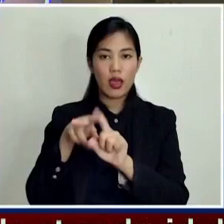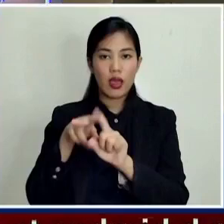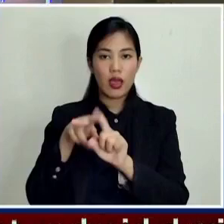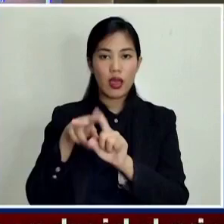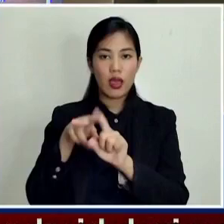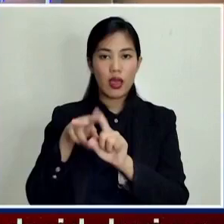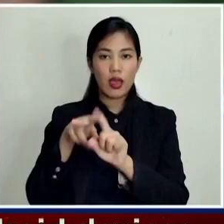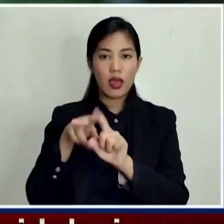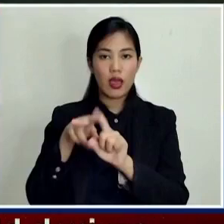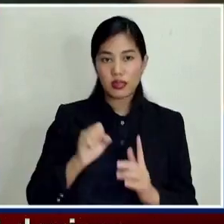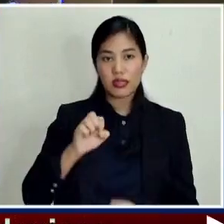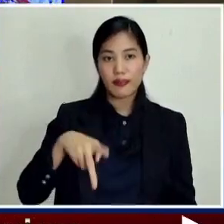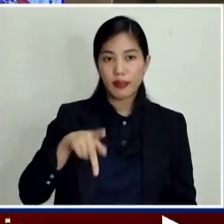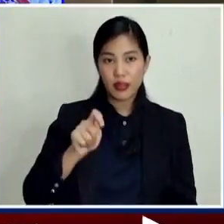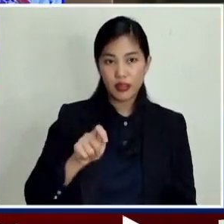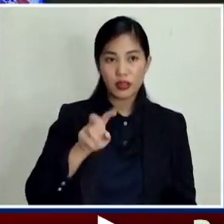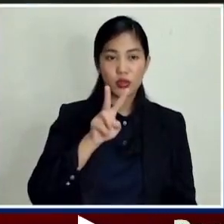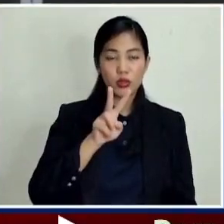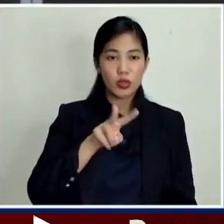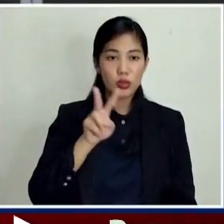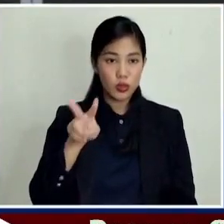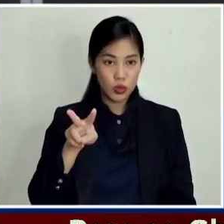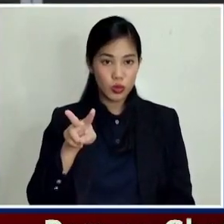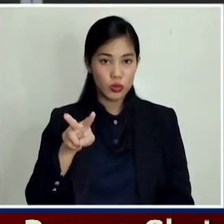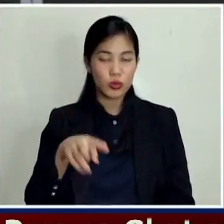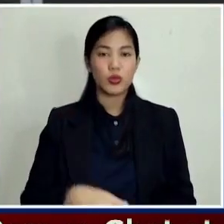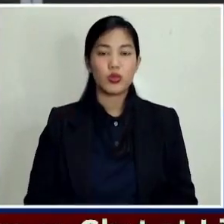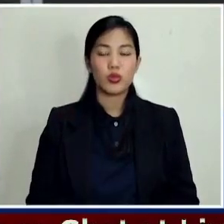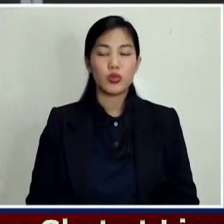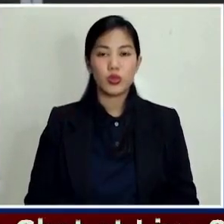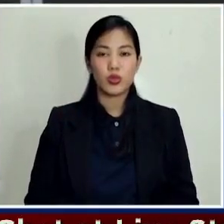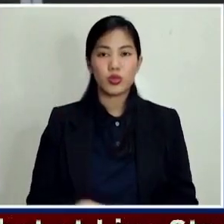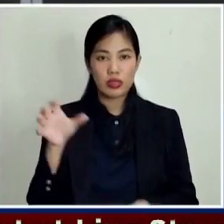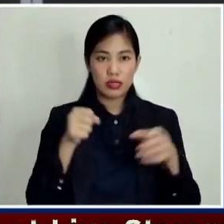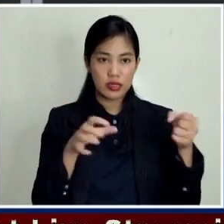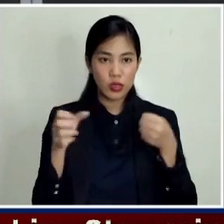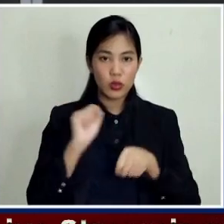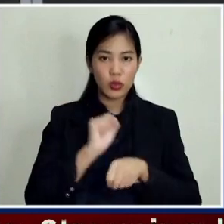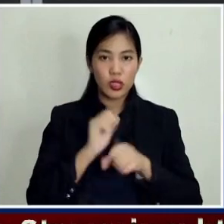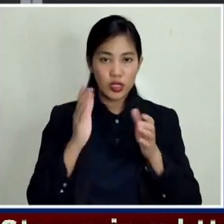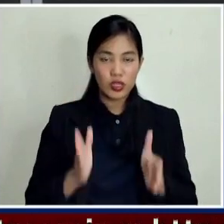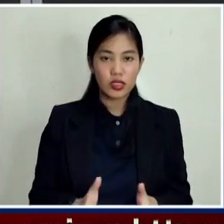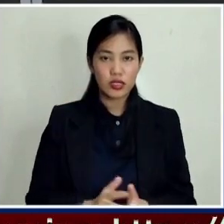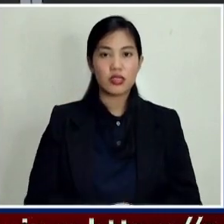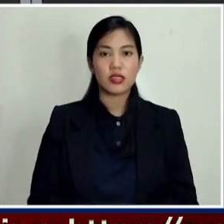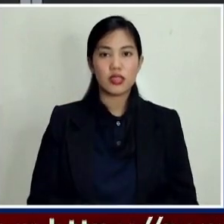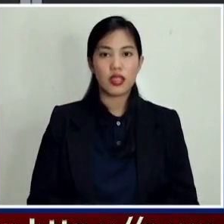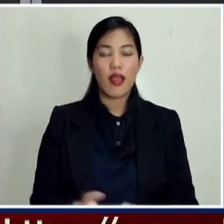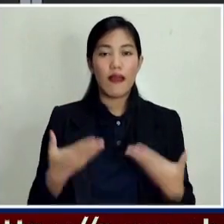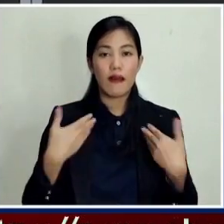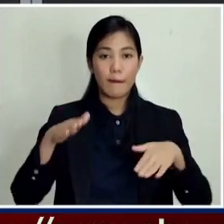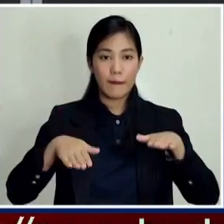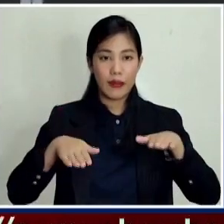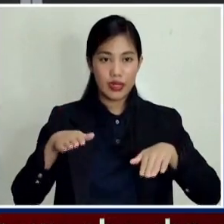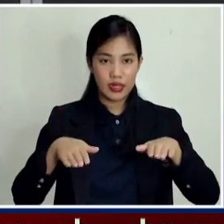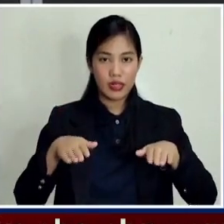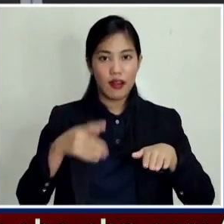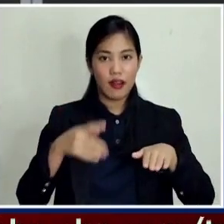31 at susuportahan ang mga apektadong manggagawa hanggang December 31, 2022. Siniguro naman ni